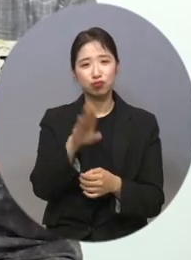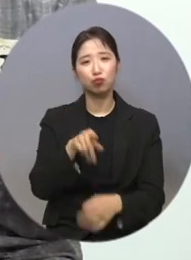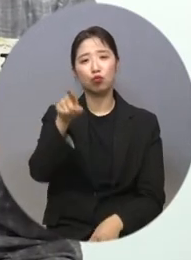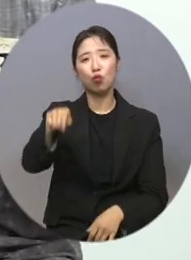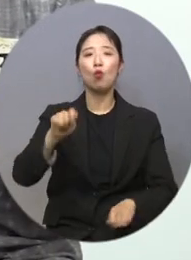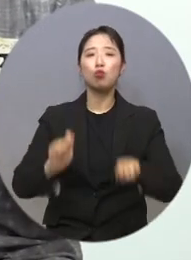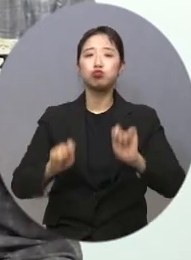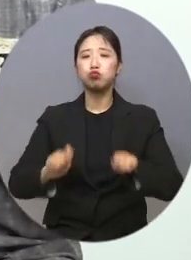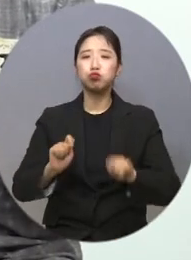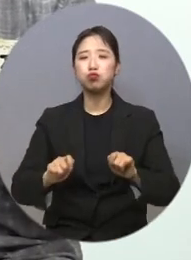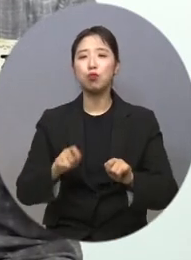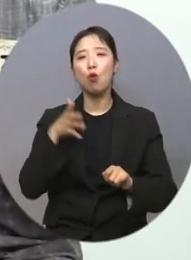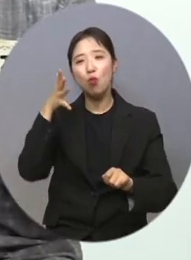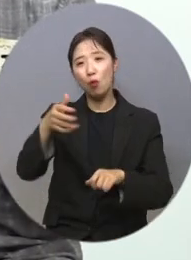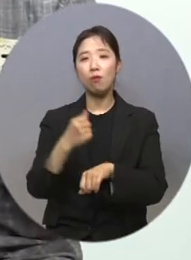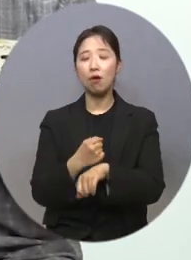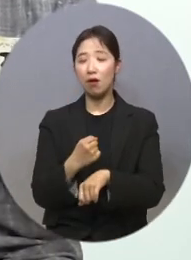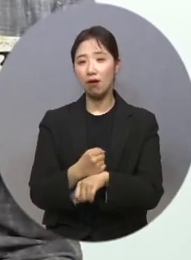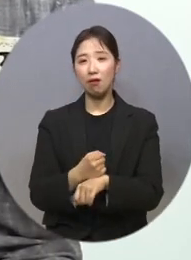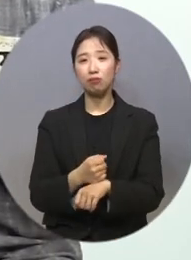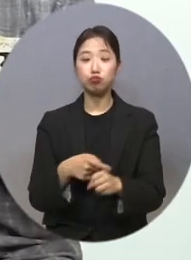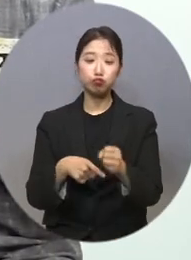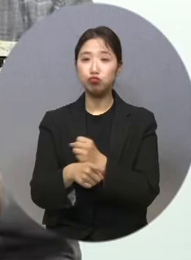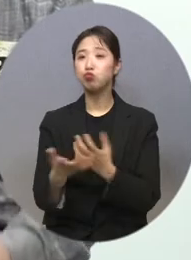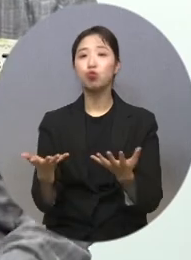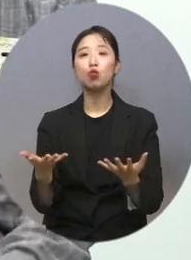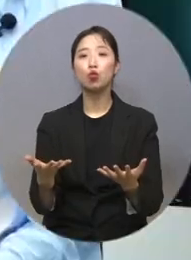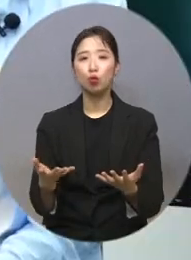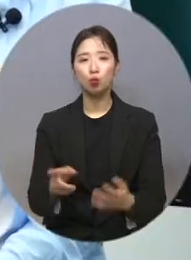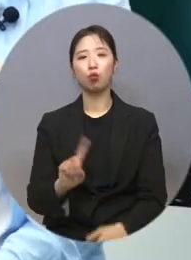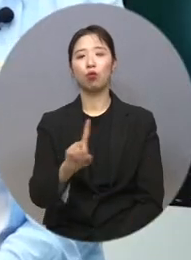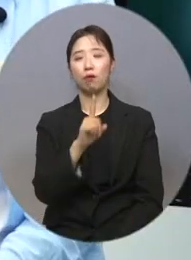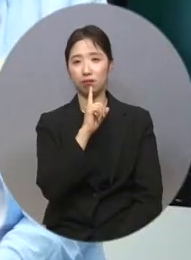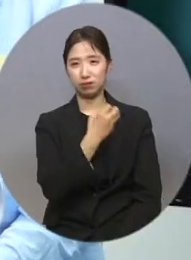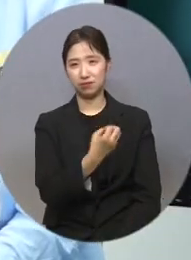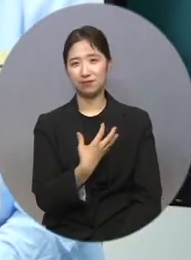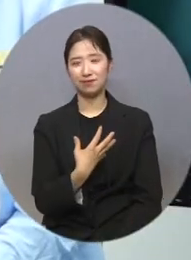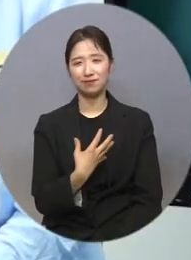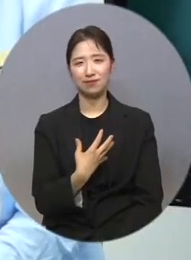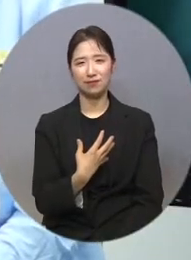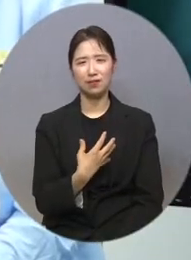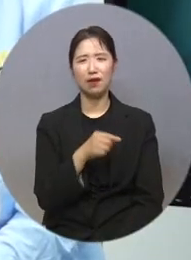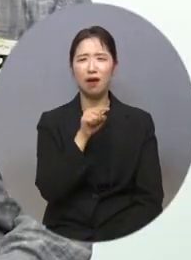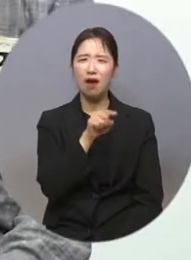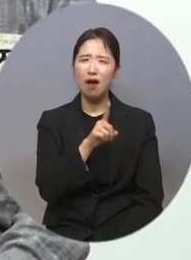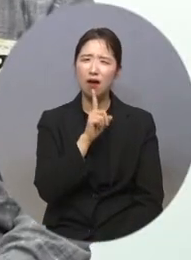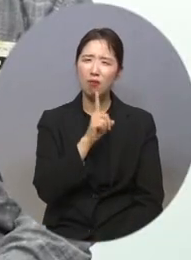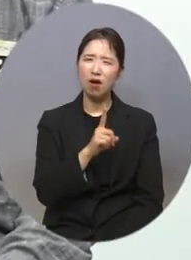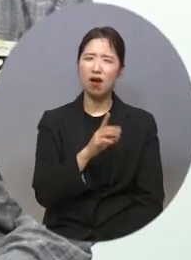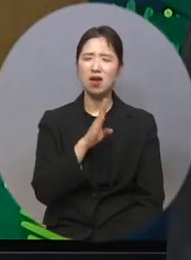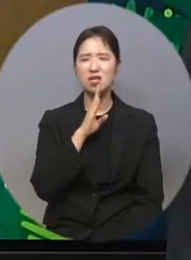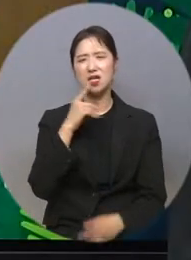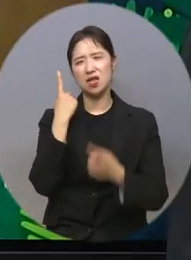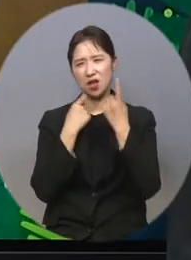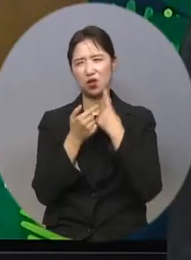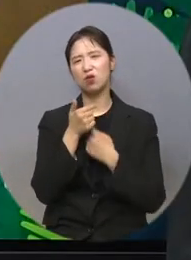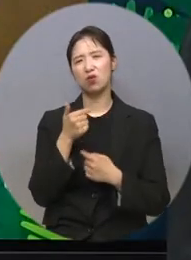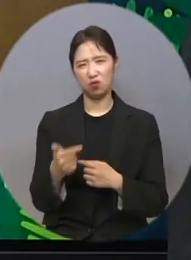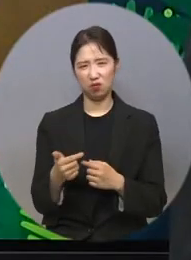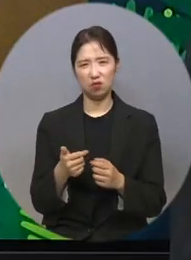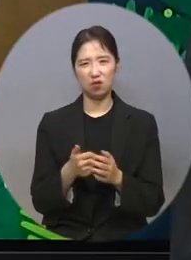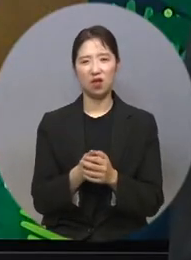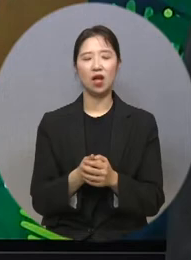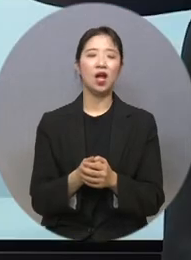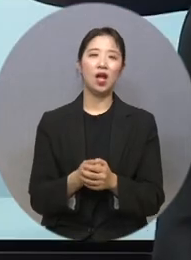드럼 전공해가지고 뭐 음악해서 무슨 의미가 있겠냐 이제 그렇게 얘기를 하시더라고요. 그때 저한테 마음에 큰 상처가 됐었어요. 갑자기